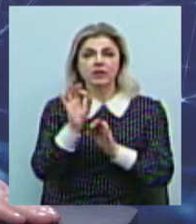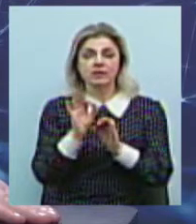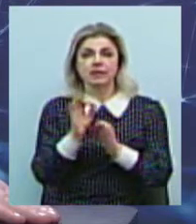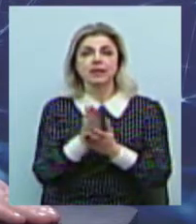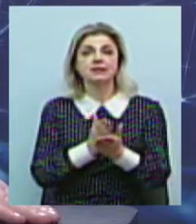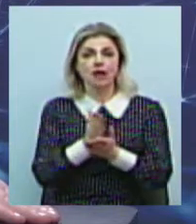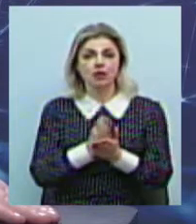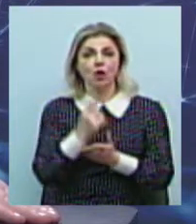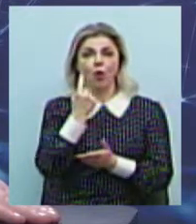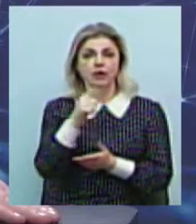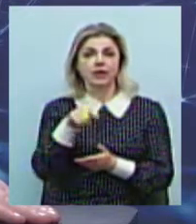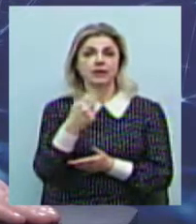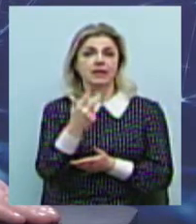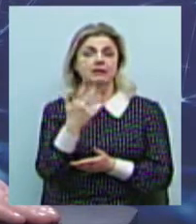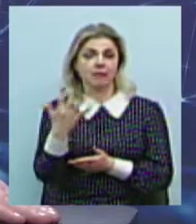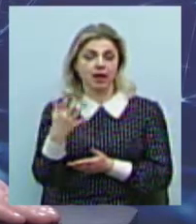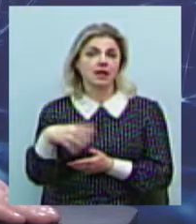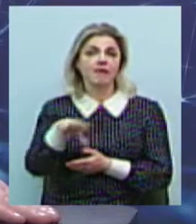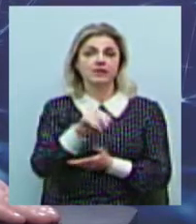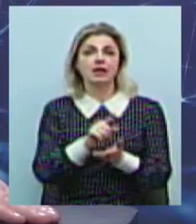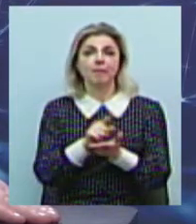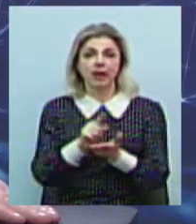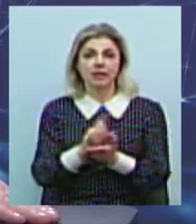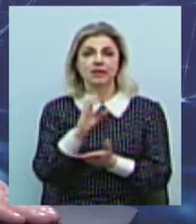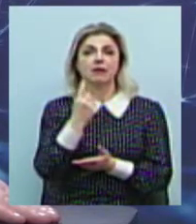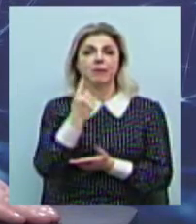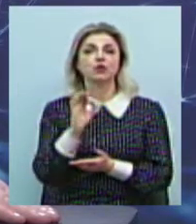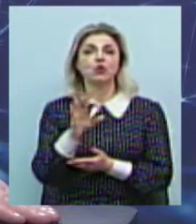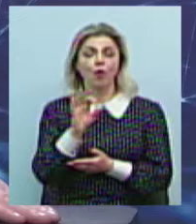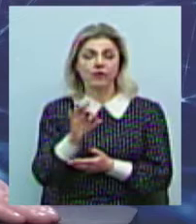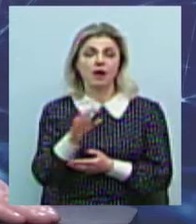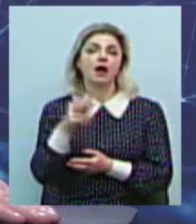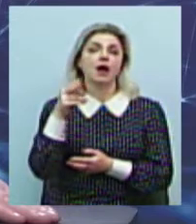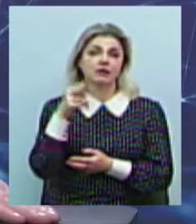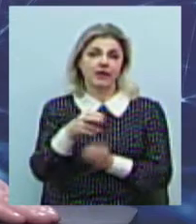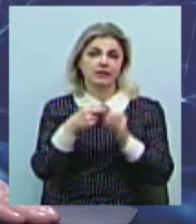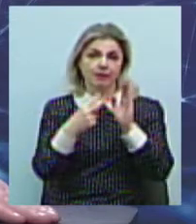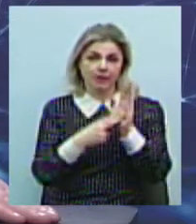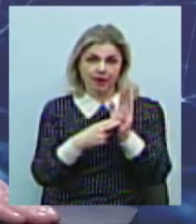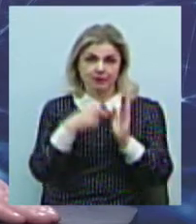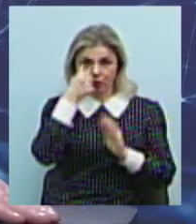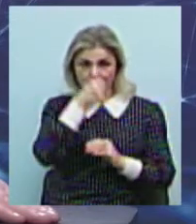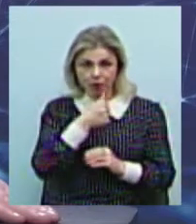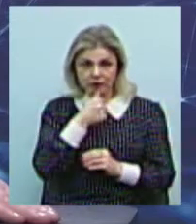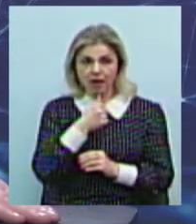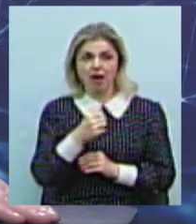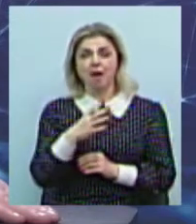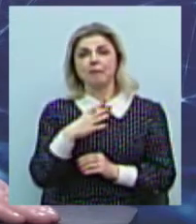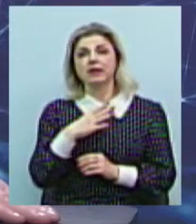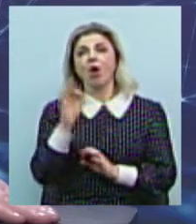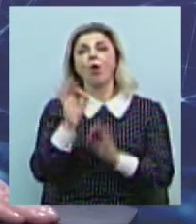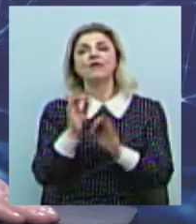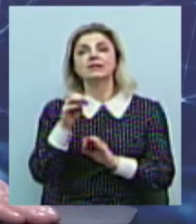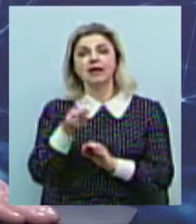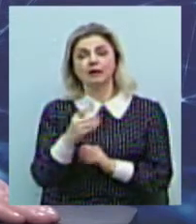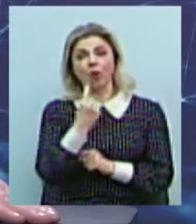стажа 1,35. Тобто ми всі пенсії перерахували з 1 жовтня 2017 з величиною оцінки одного року страхового стажа одиниця. А тим,